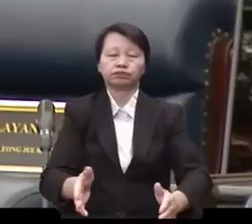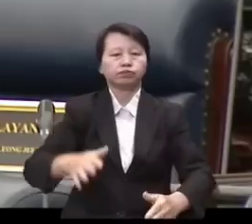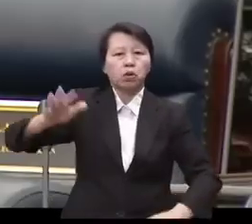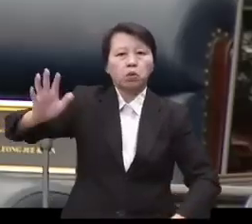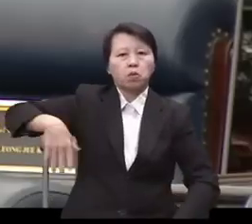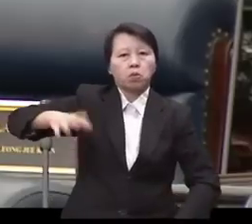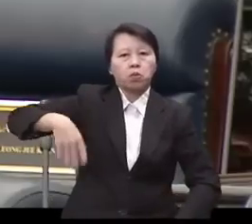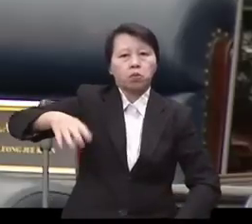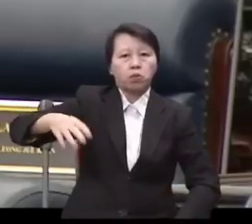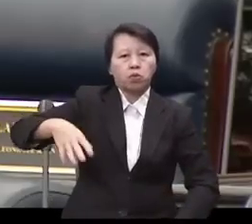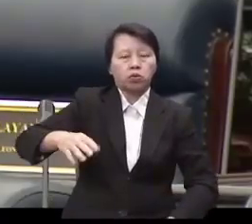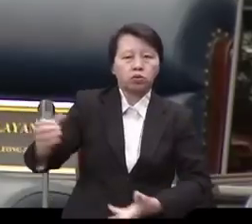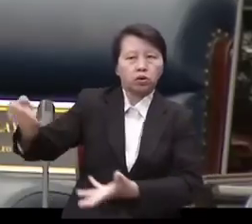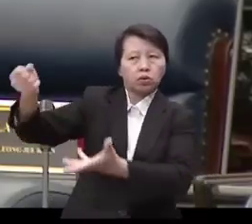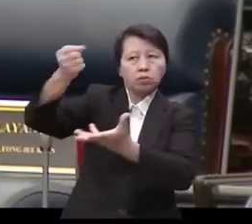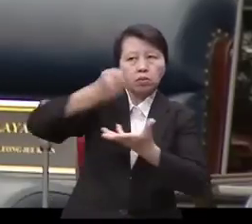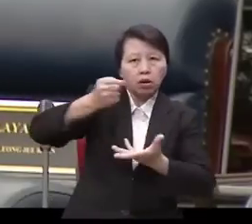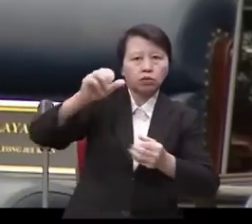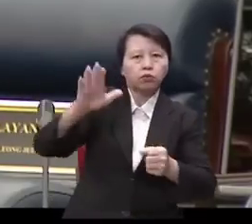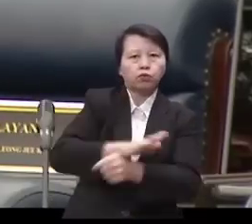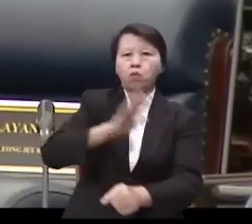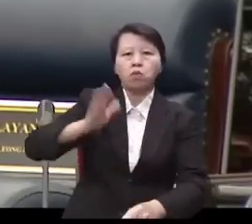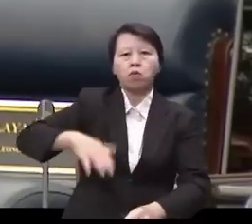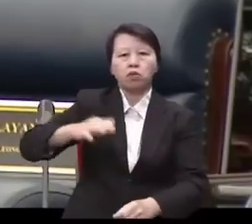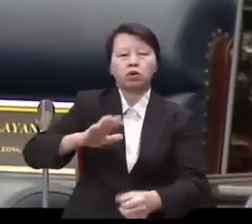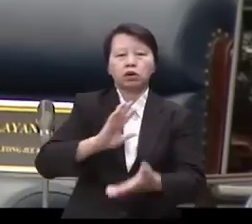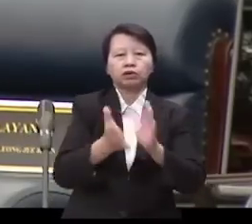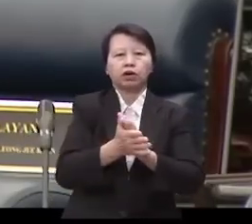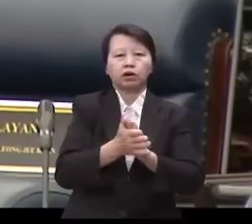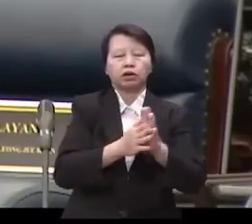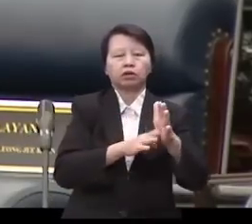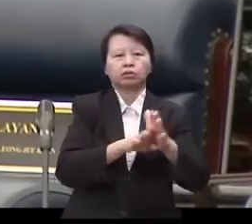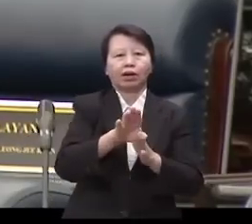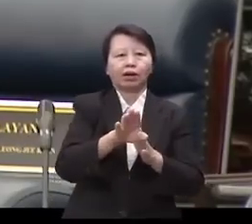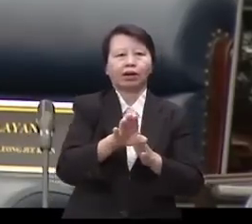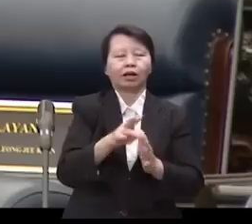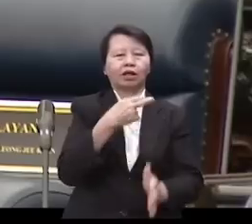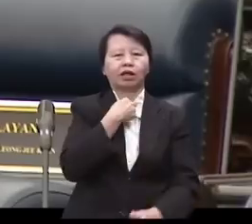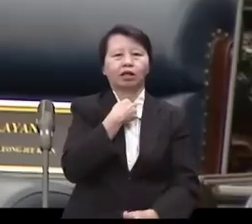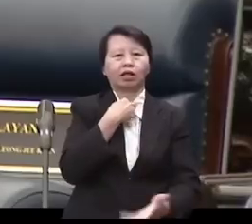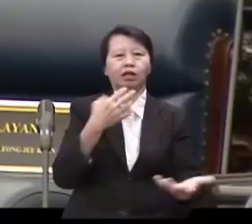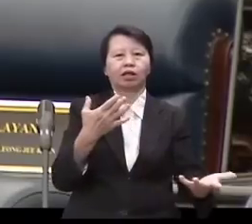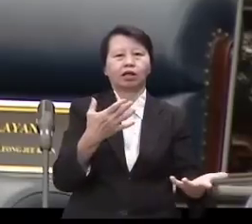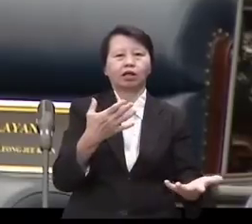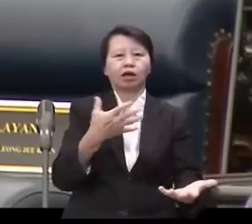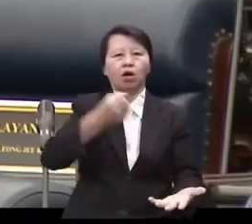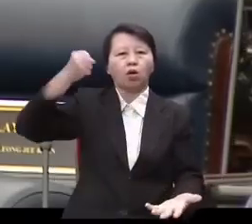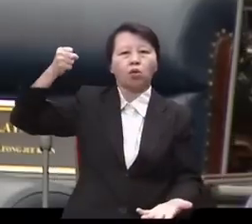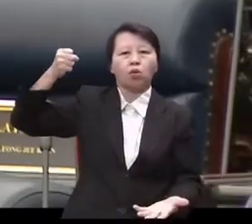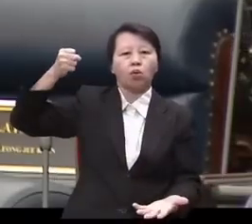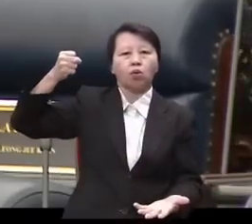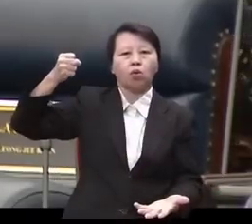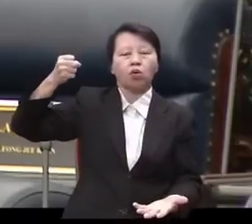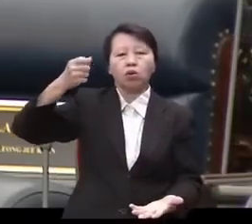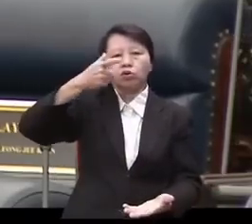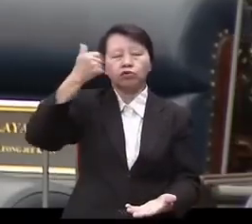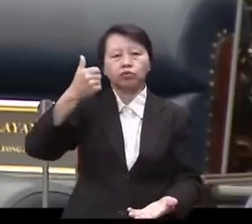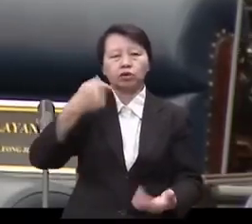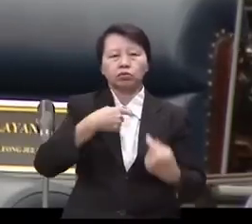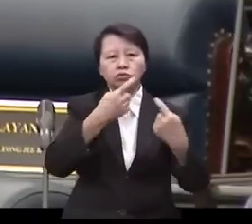belum dibagi sepenuhnya menyebabkan pembangunan ini terbantut, sedangkan di